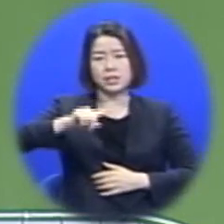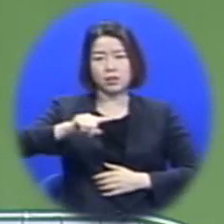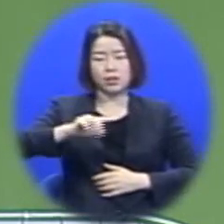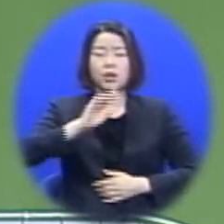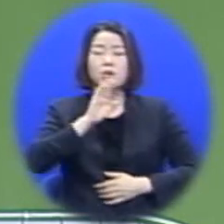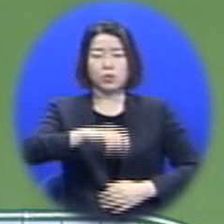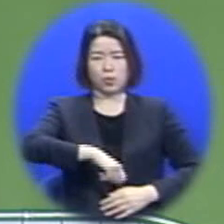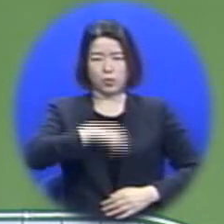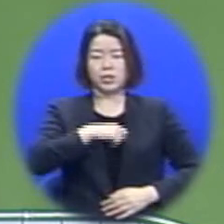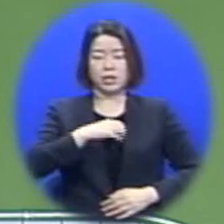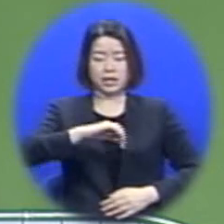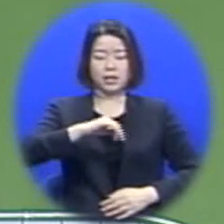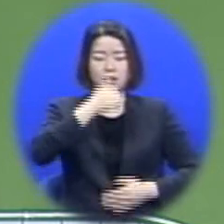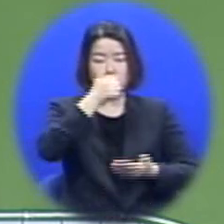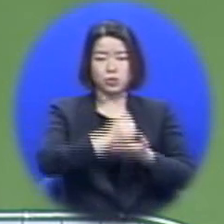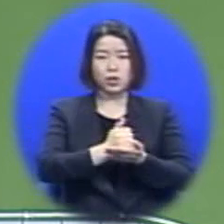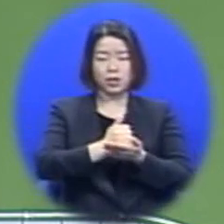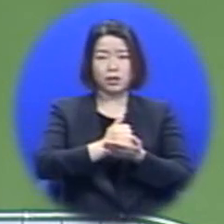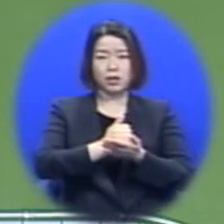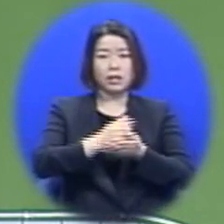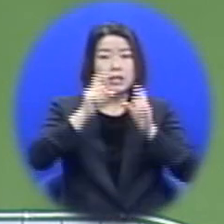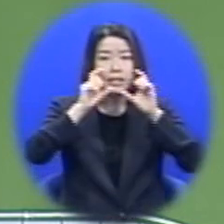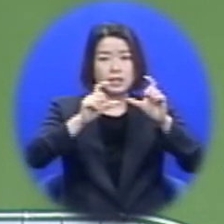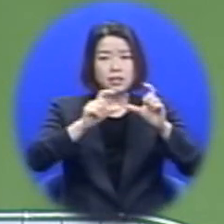잘못을 인정합니다. 내가 잘못 판결했다.